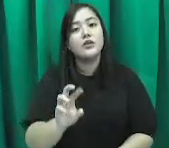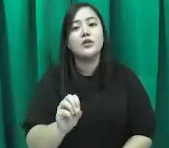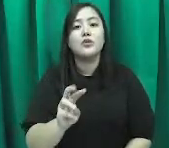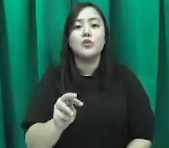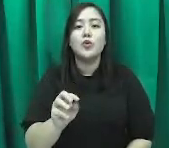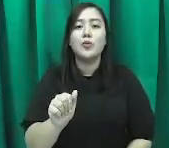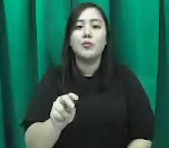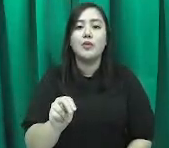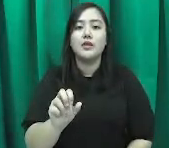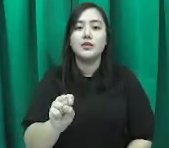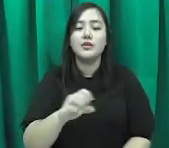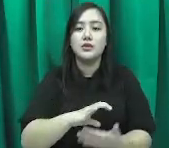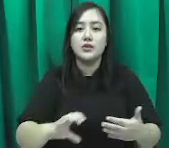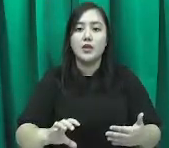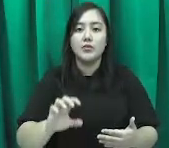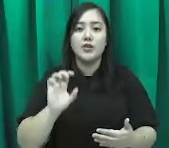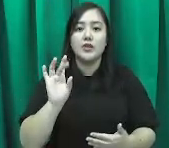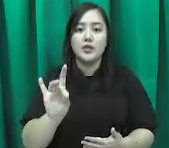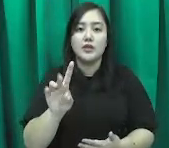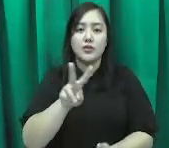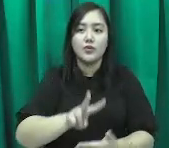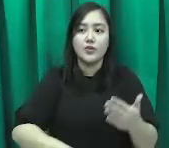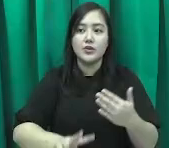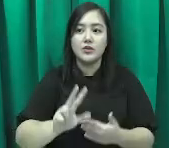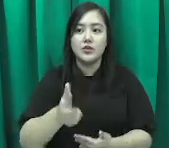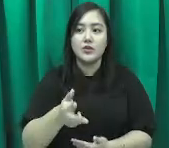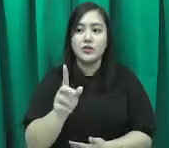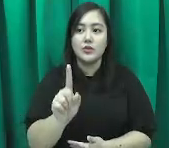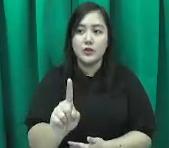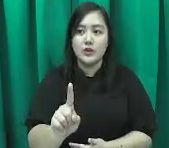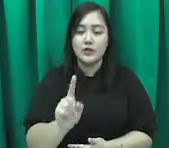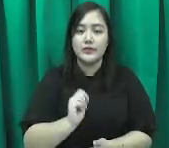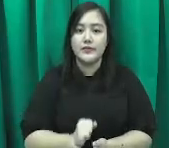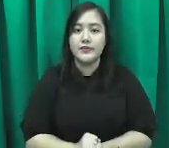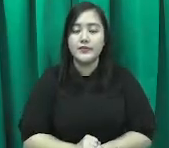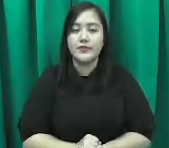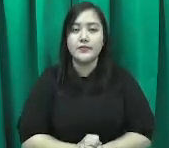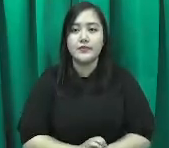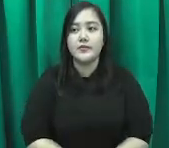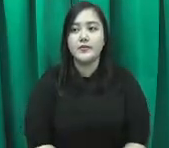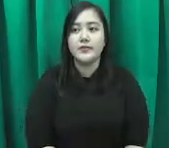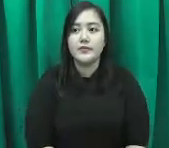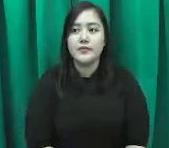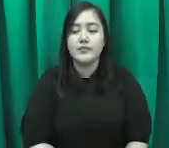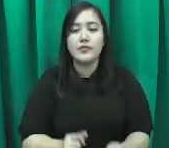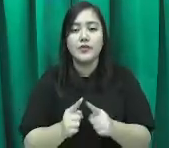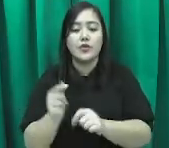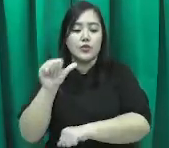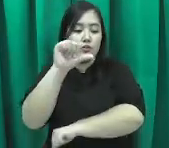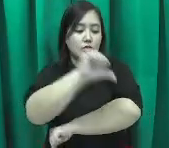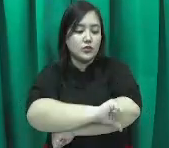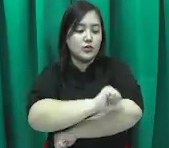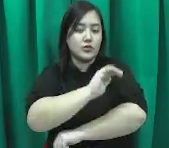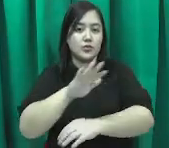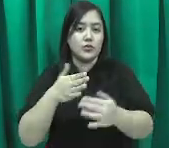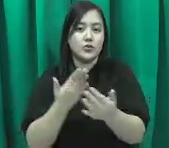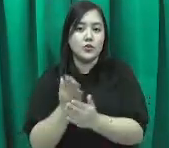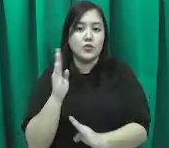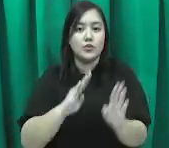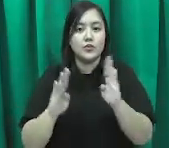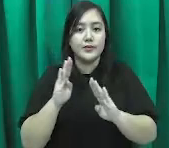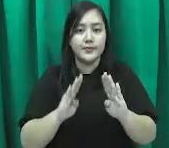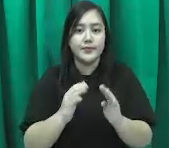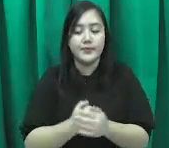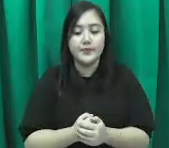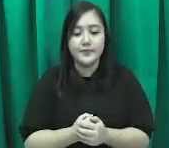Yeah. Trust and obey lang sa Panginoon. Yun lang ang pinaka-key dyan eh. To surpass all the problems na kung anong meron yes. man ngayon. Alam